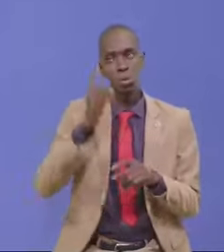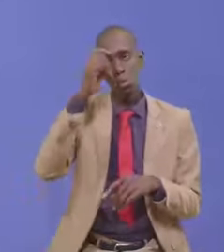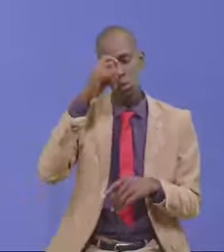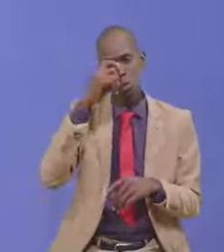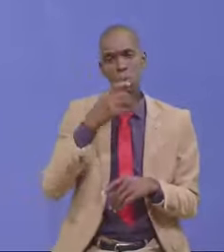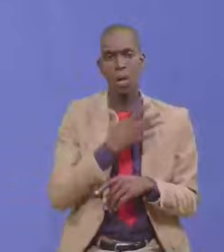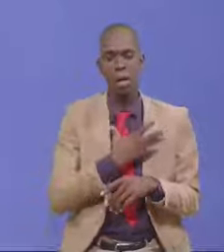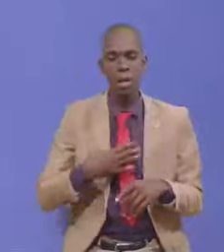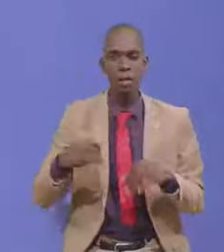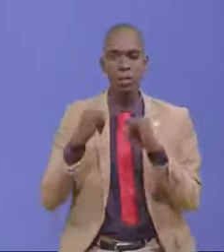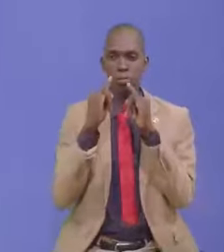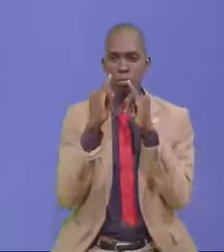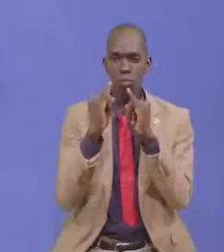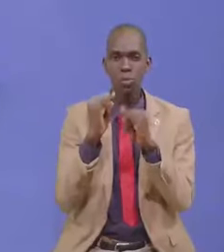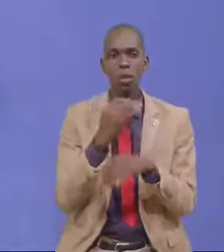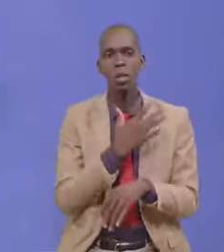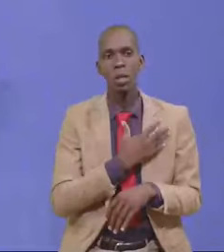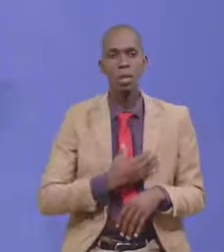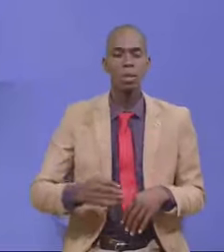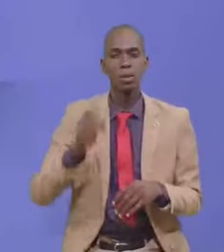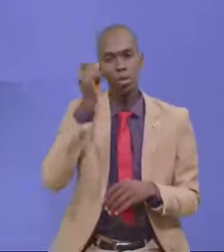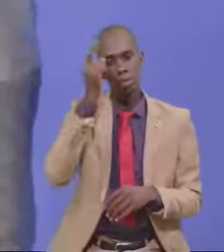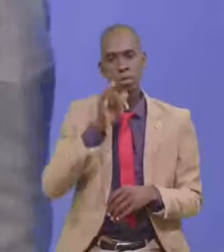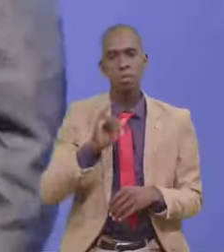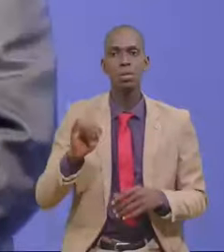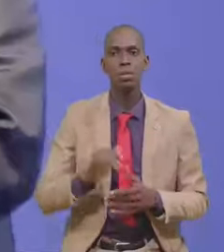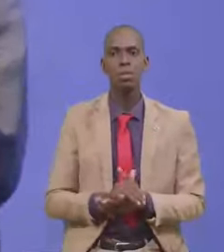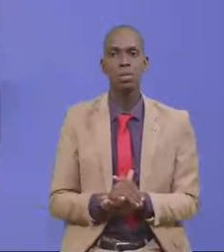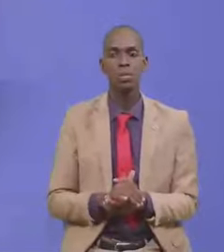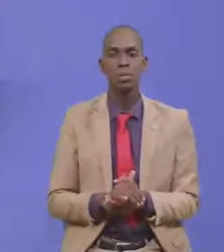Et ça, la sagesse et la puissance de Dieu.